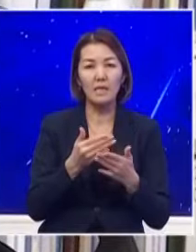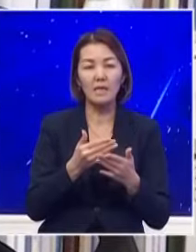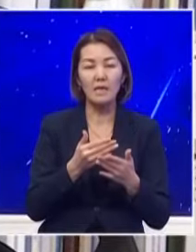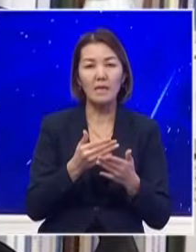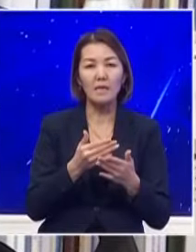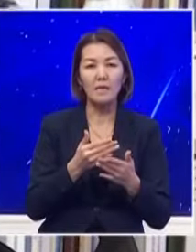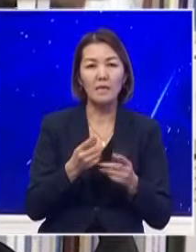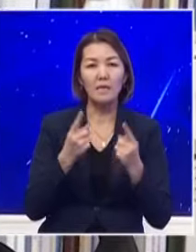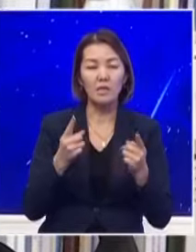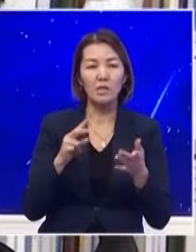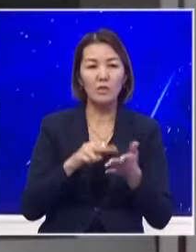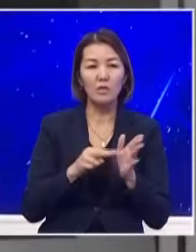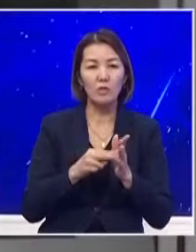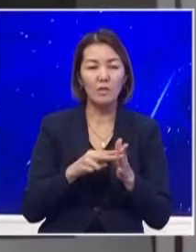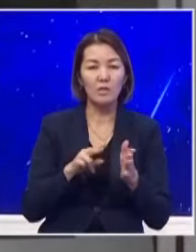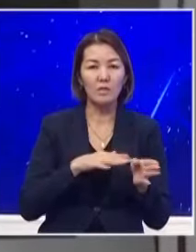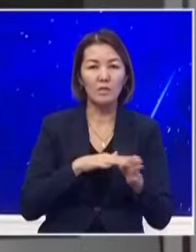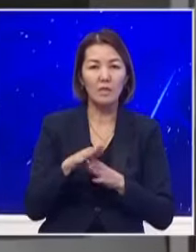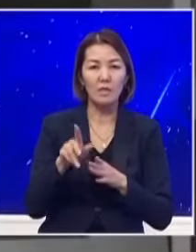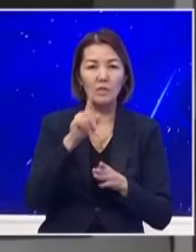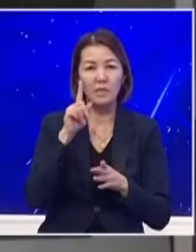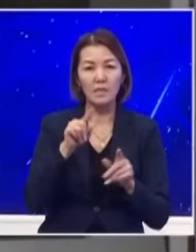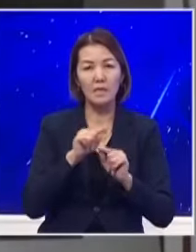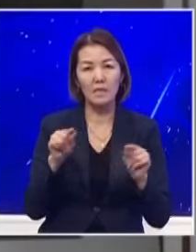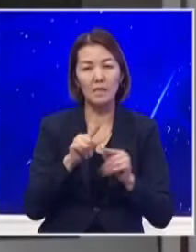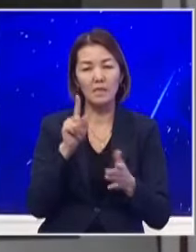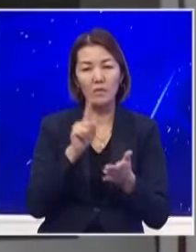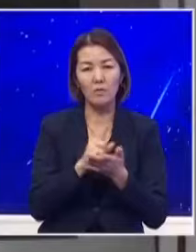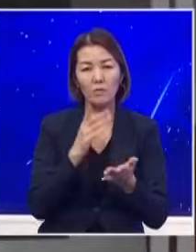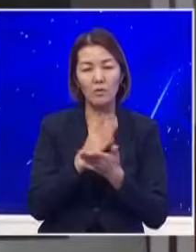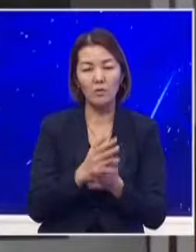осы кешендерді жастарға кеңінен насихаттау міндеті тұр.